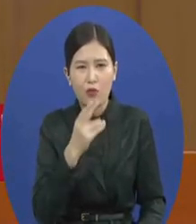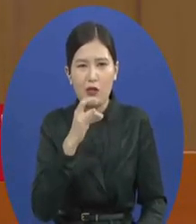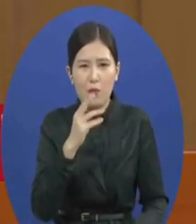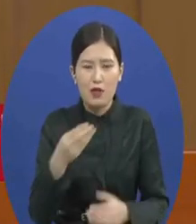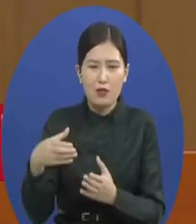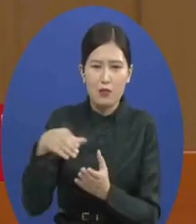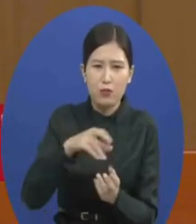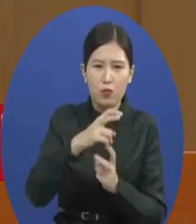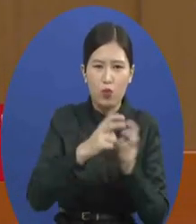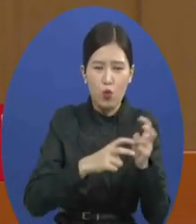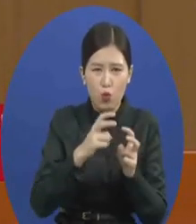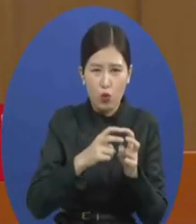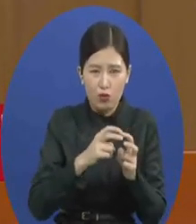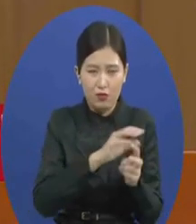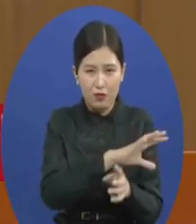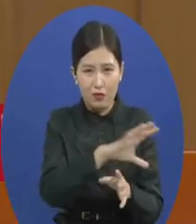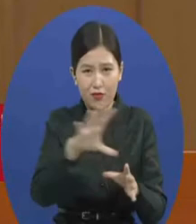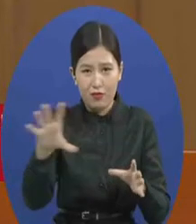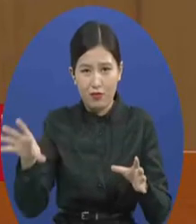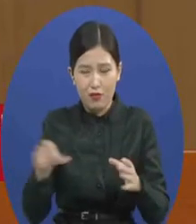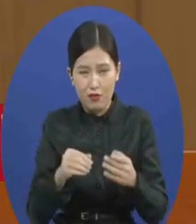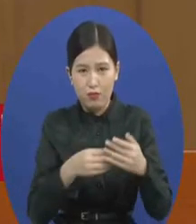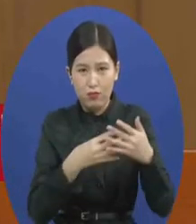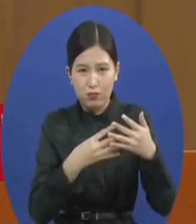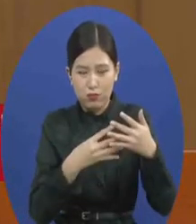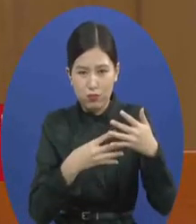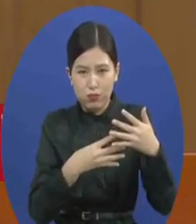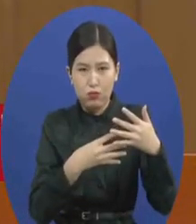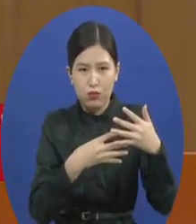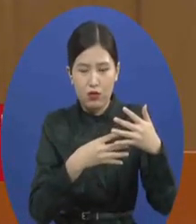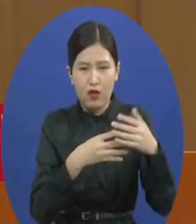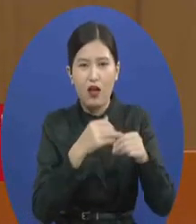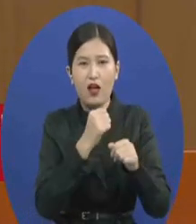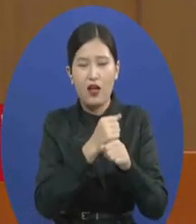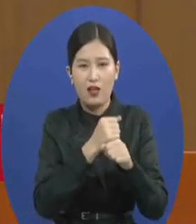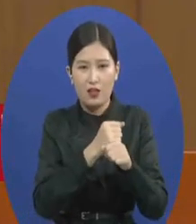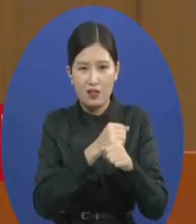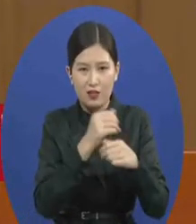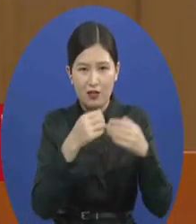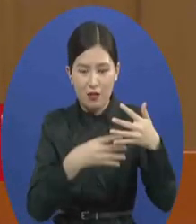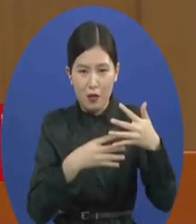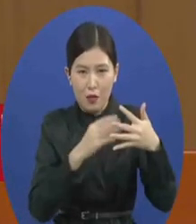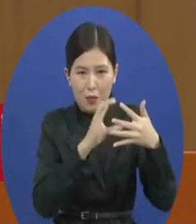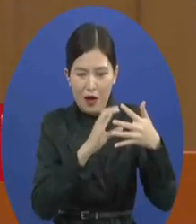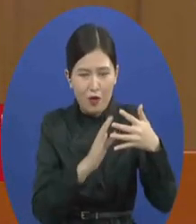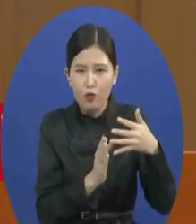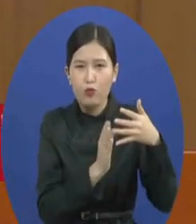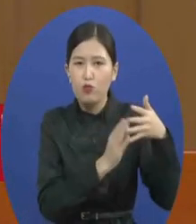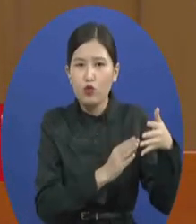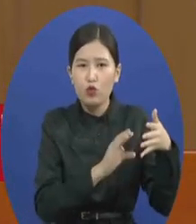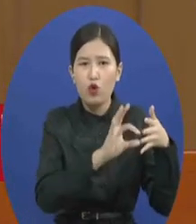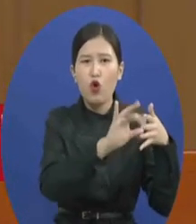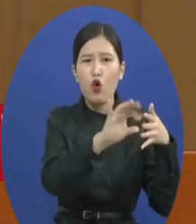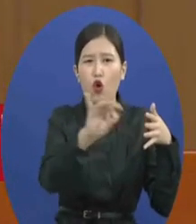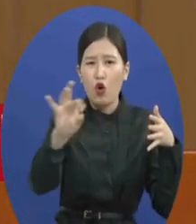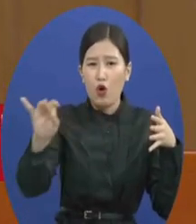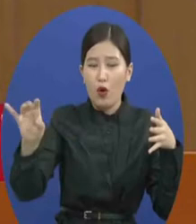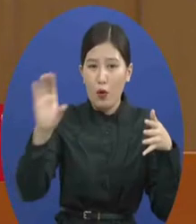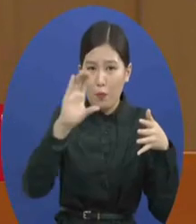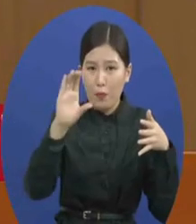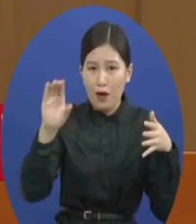аж ахуйн нэгжүүдээс бусад одоо саяны 9 аж ахуйн нэгж үйл ажиллагаа явуулж байгаа. Бусад аж ахуйн